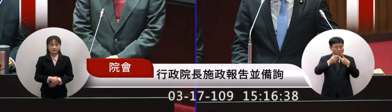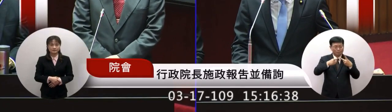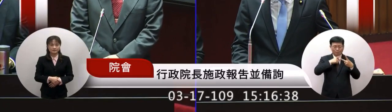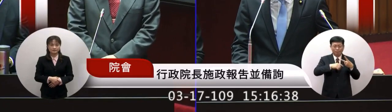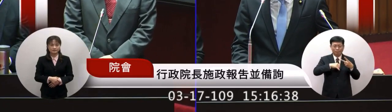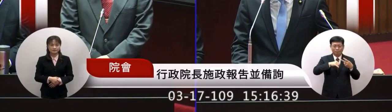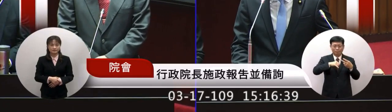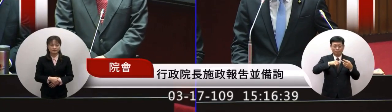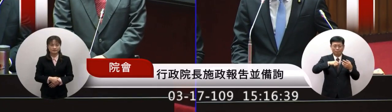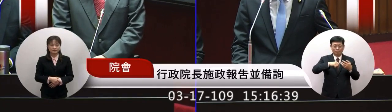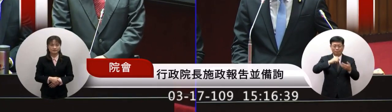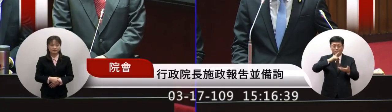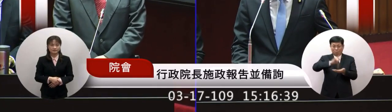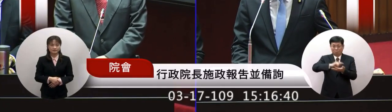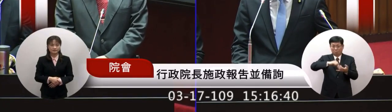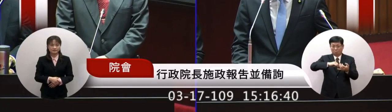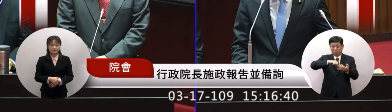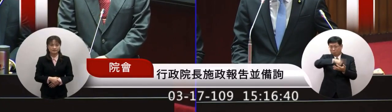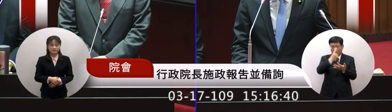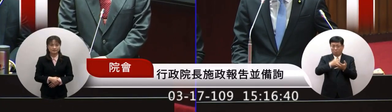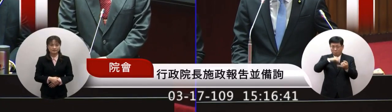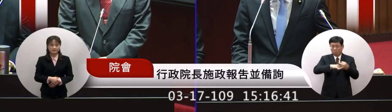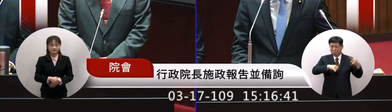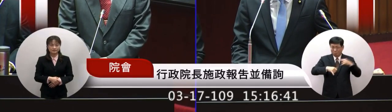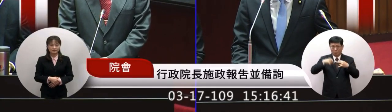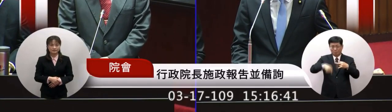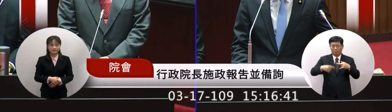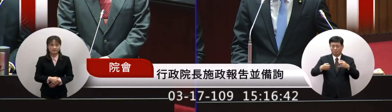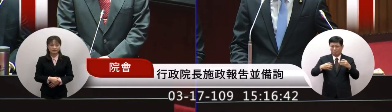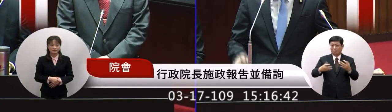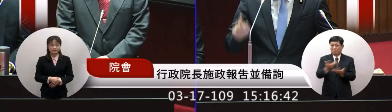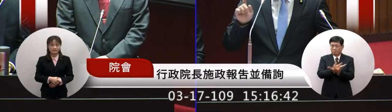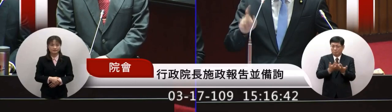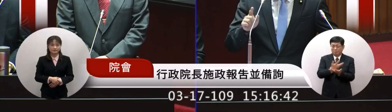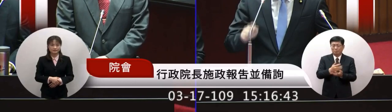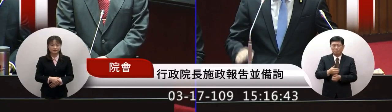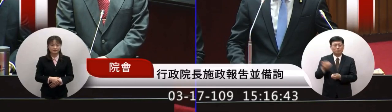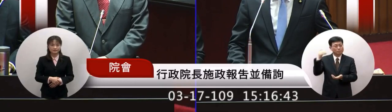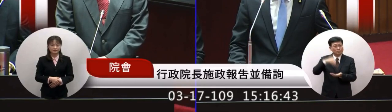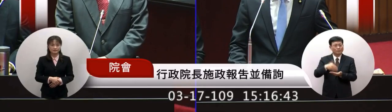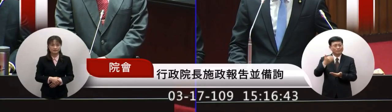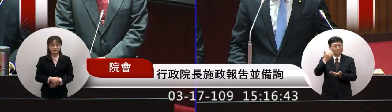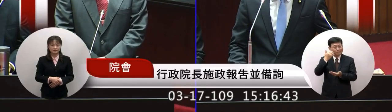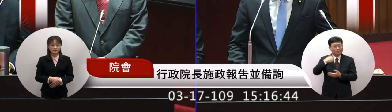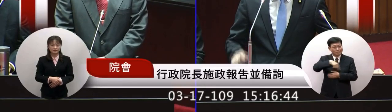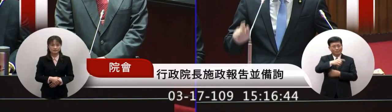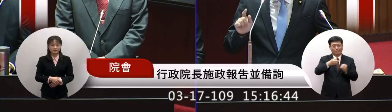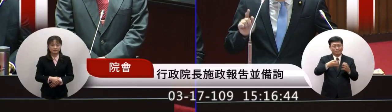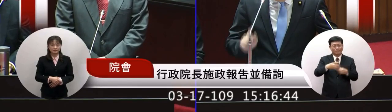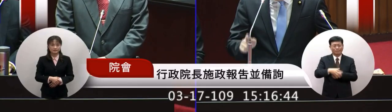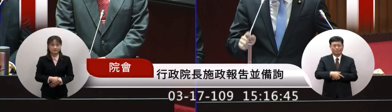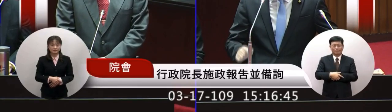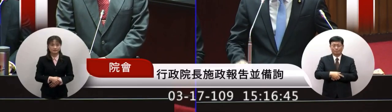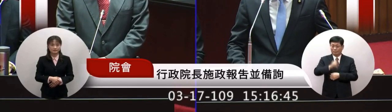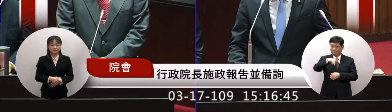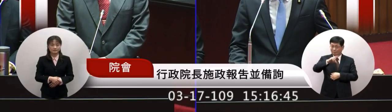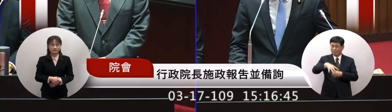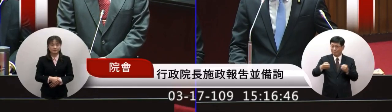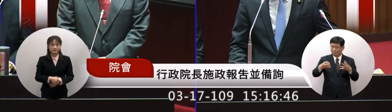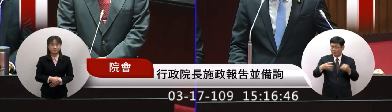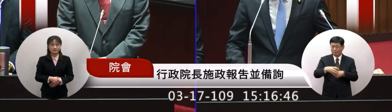的武汉包机的这个协商过程，到底谁在谈？在哪里